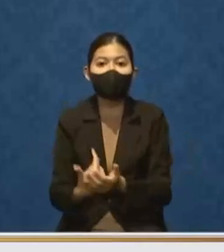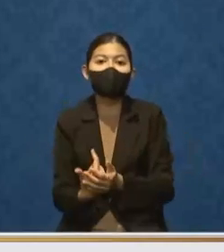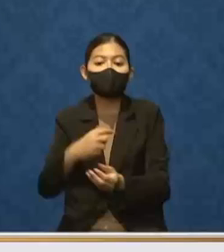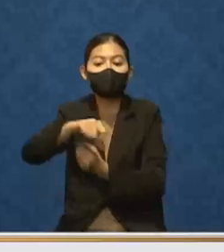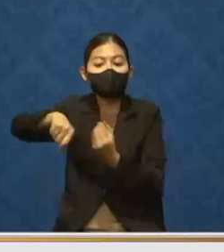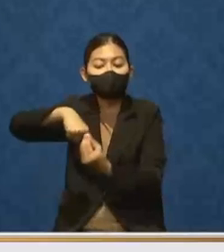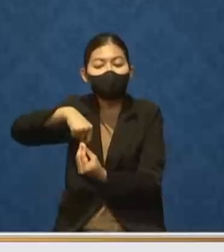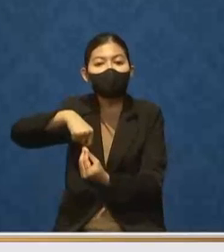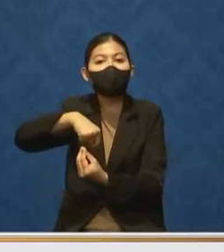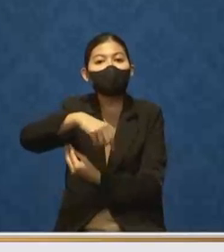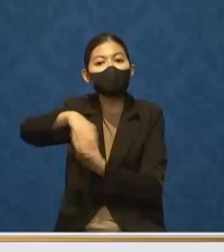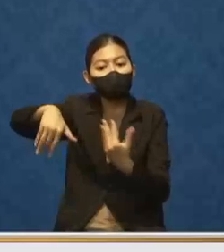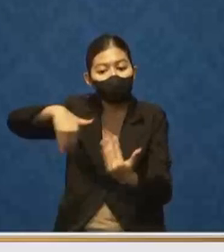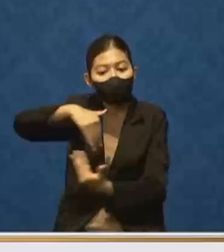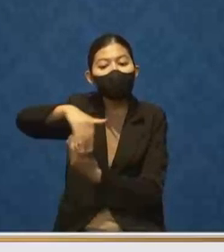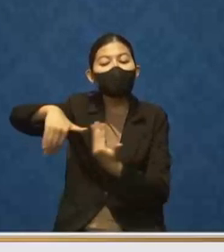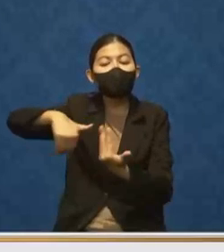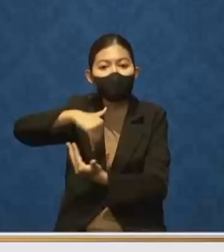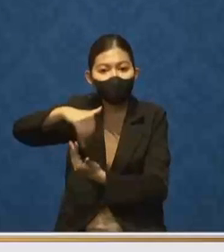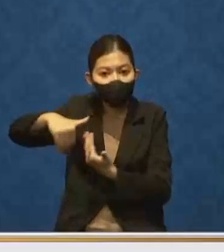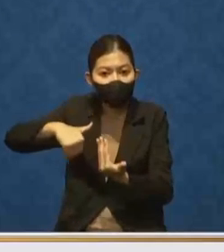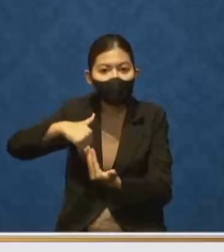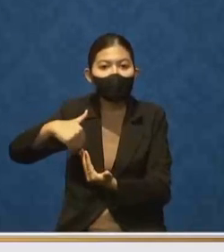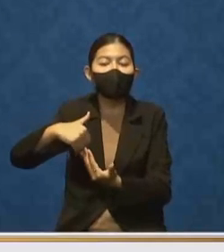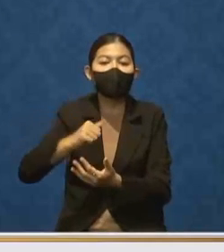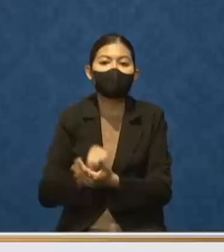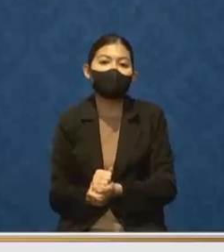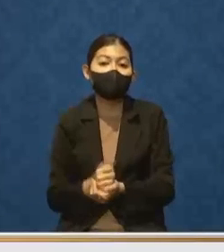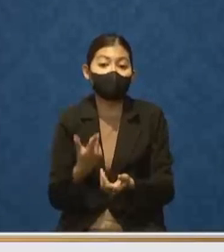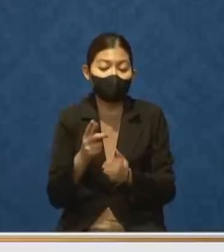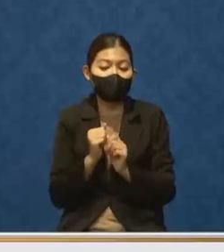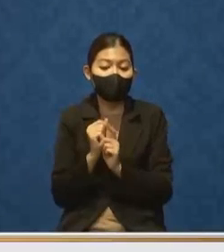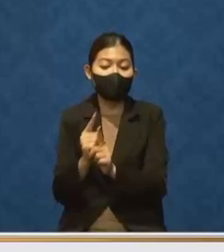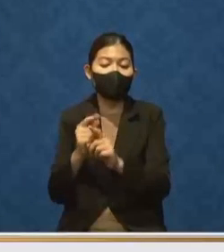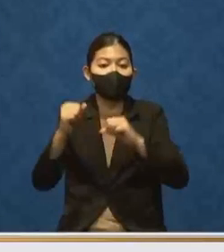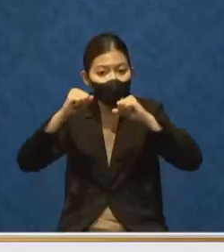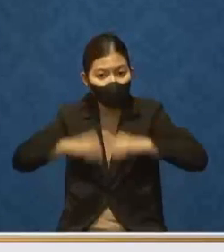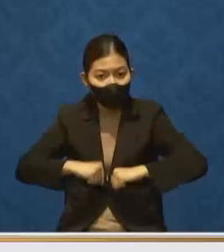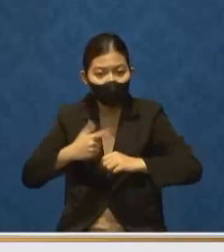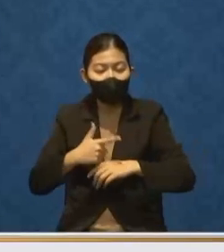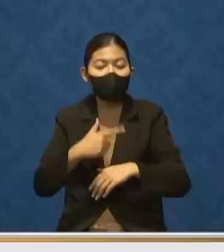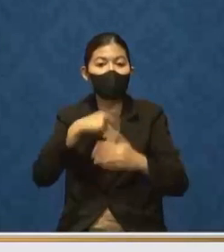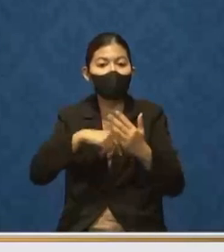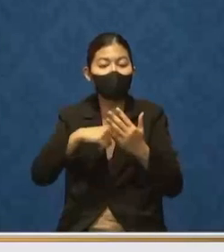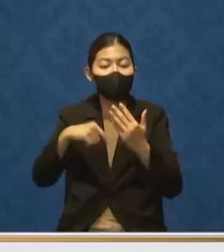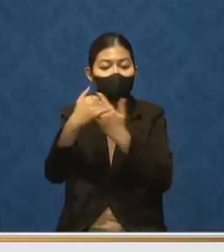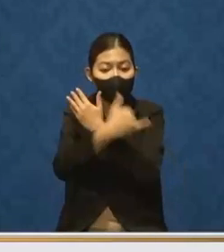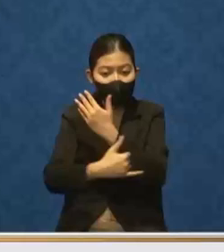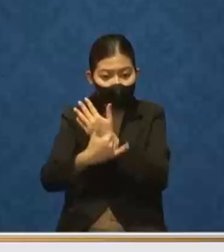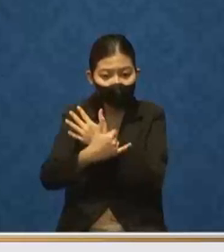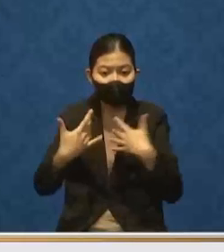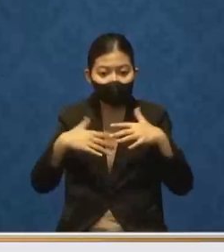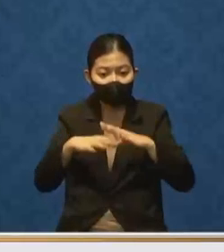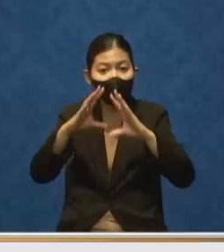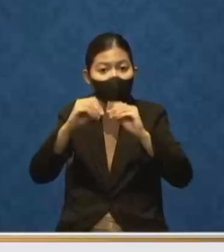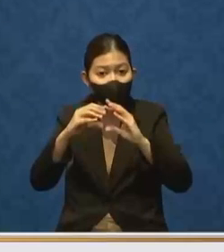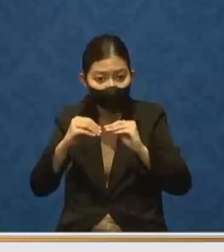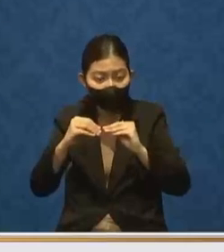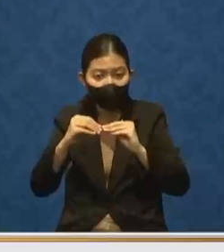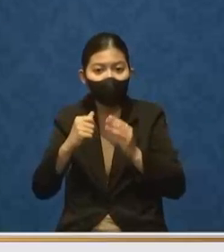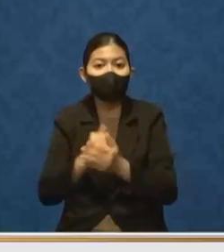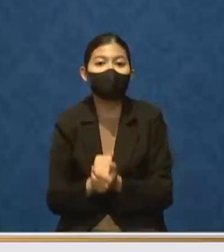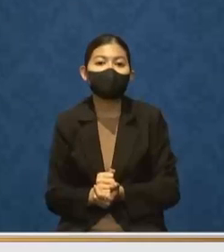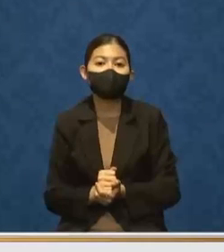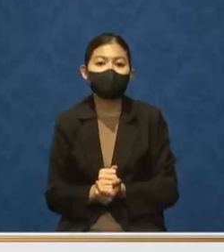การลดการปล่อยก๊าซเรือนกระจกตามข้อตกลงการประชุมสมัชชาประเทศภาคีอนุสัญญาสหประชาชา